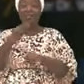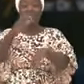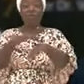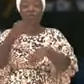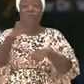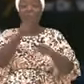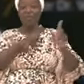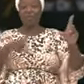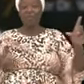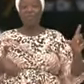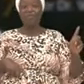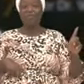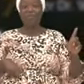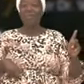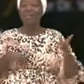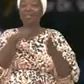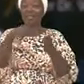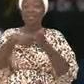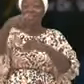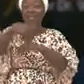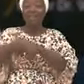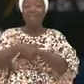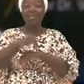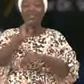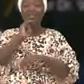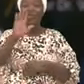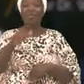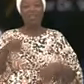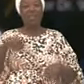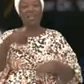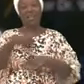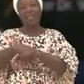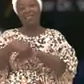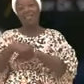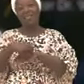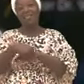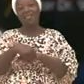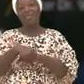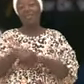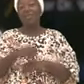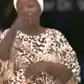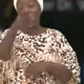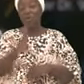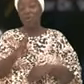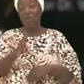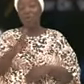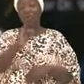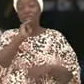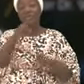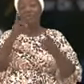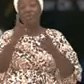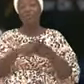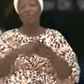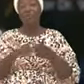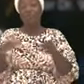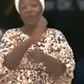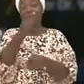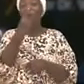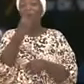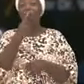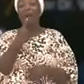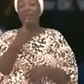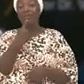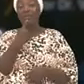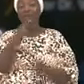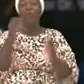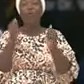seigneur ce soir c'est ta soirée jeux warrant put à bouche